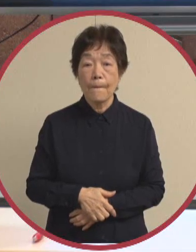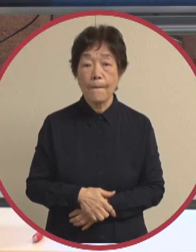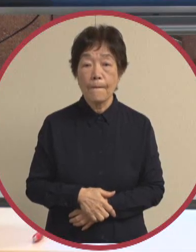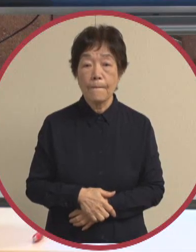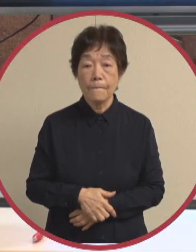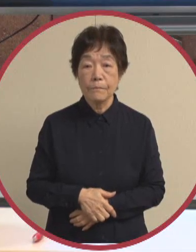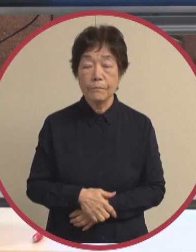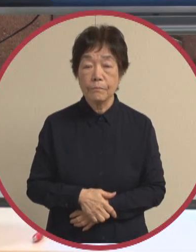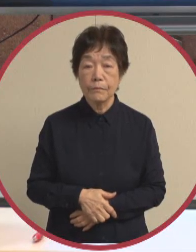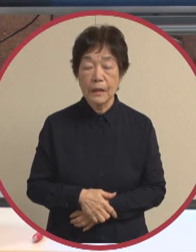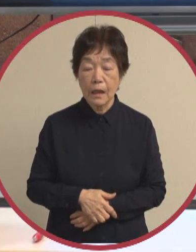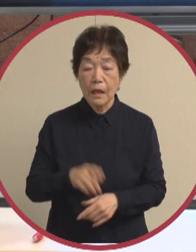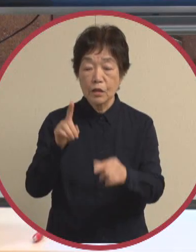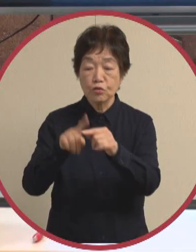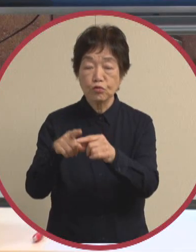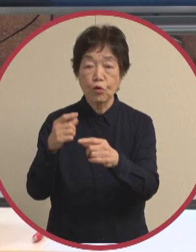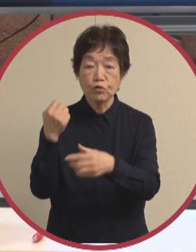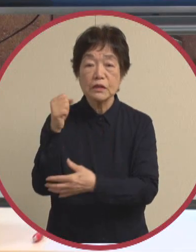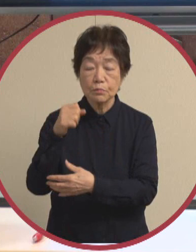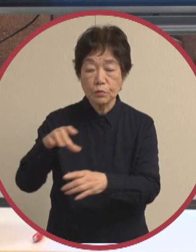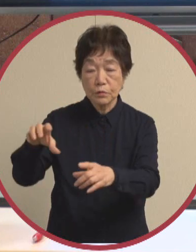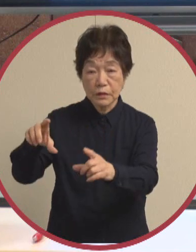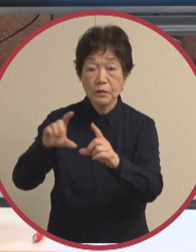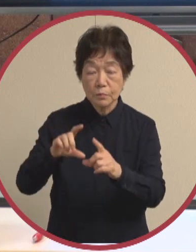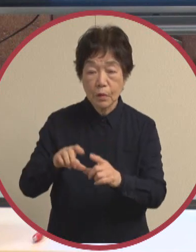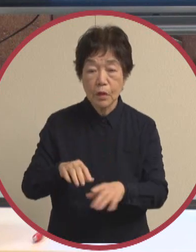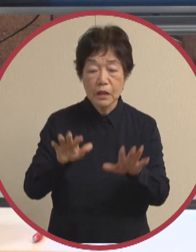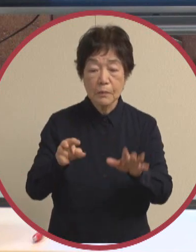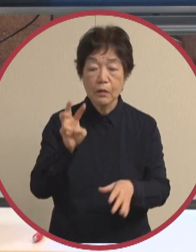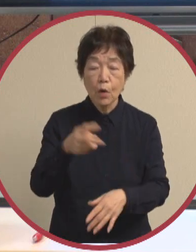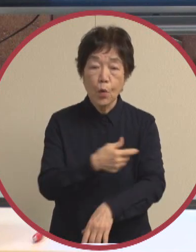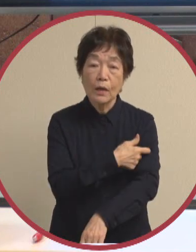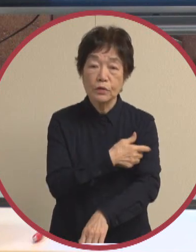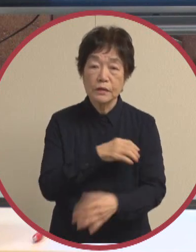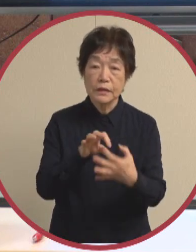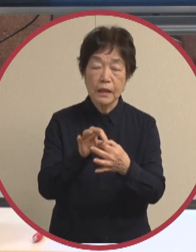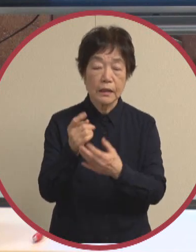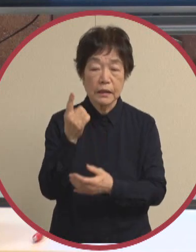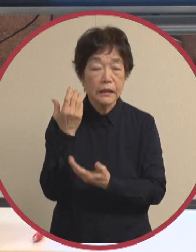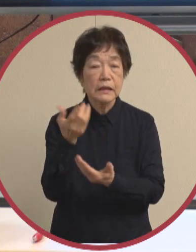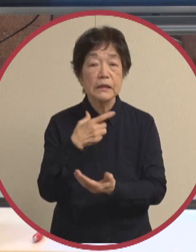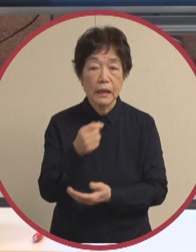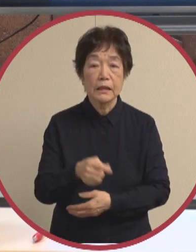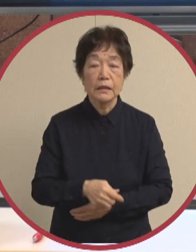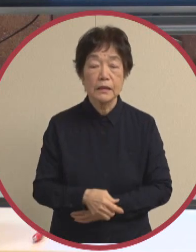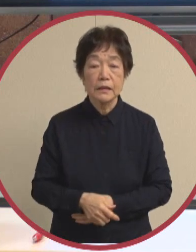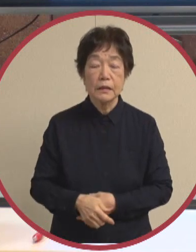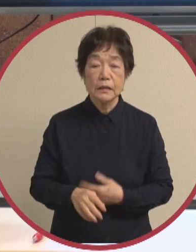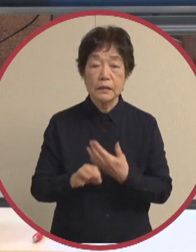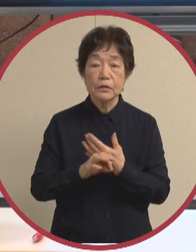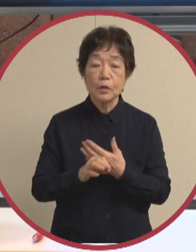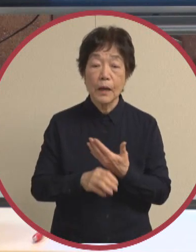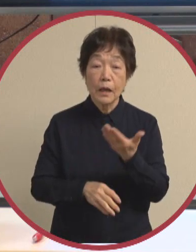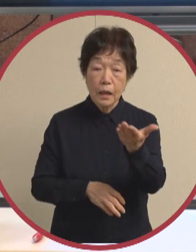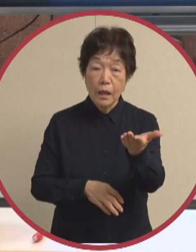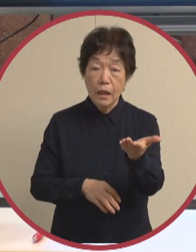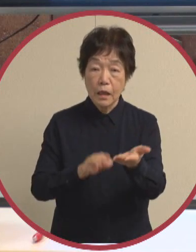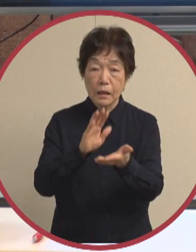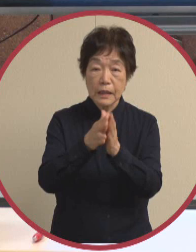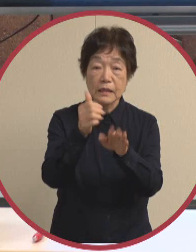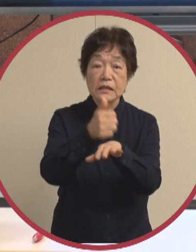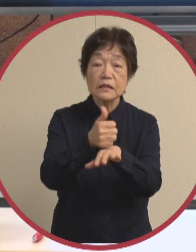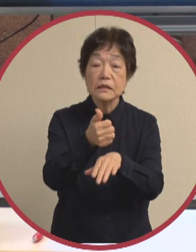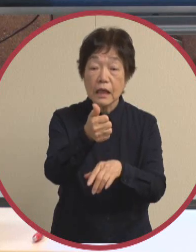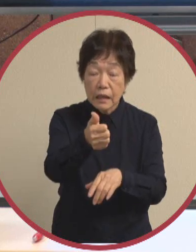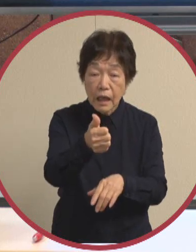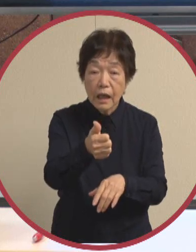今のワクチン、あ、中国新聞宮野です。今のワクチンの関係でちょっと一点お伺いしたいんですが、湯崎知事が受けるタイミングとかです